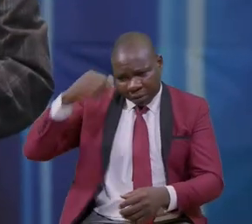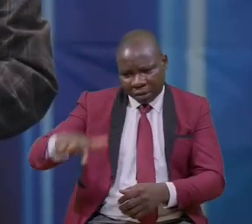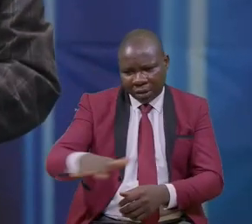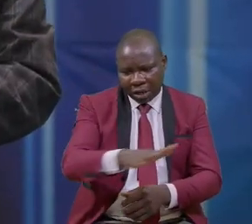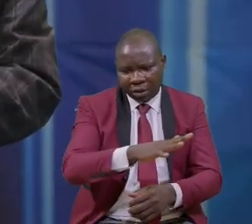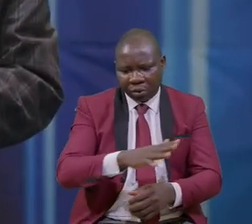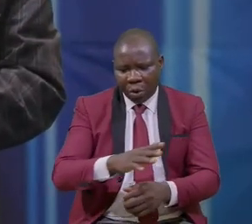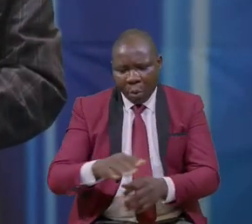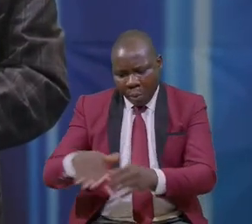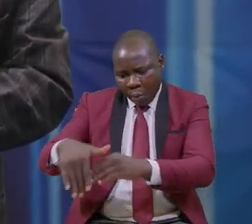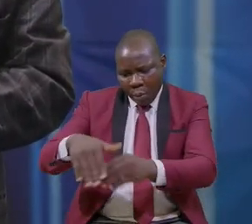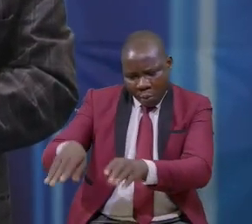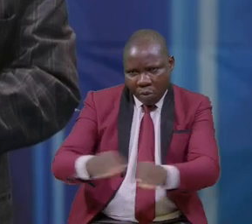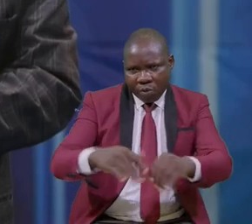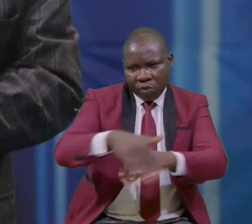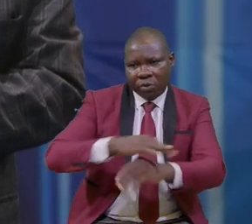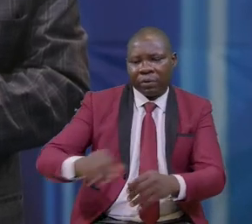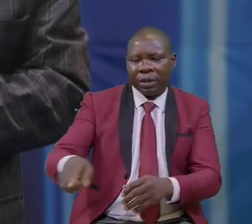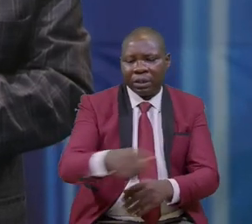L'ombre a envoyé la guérison.